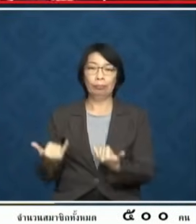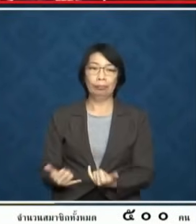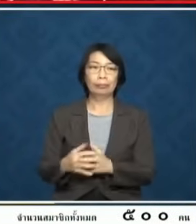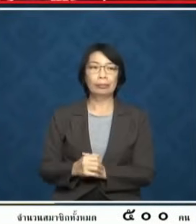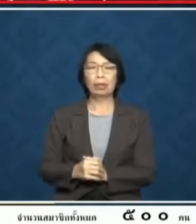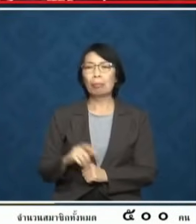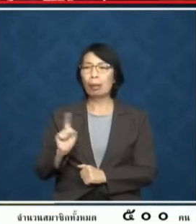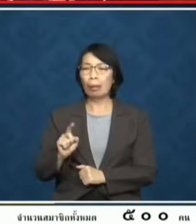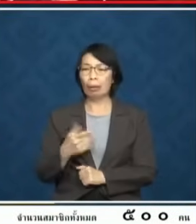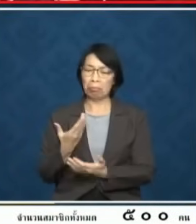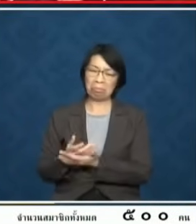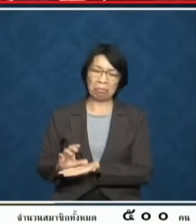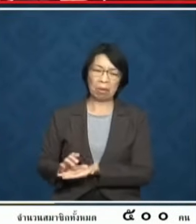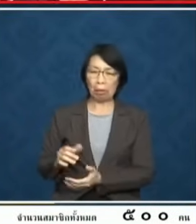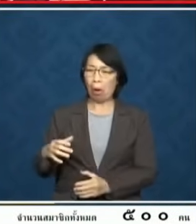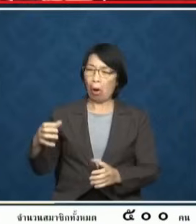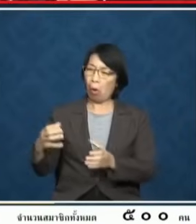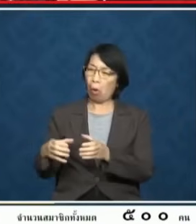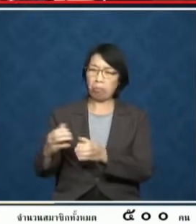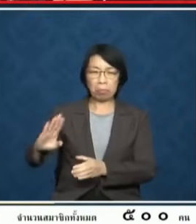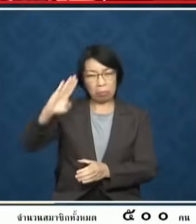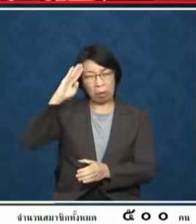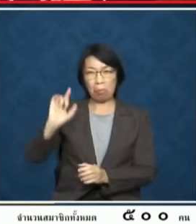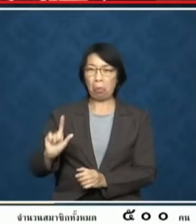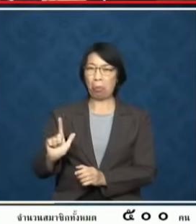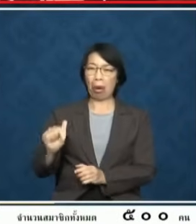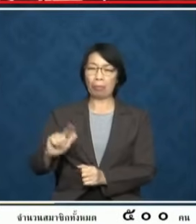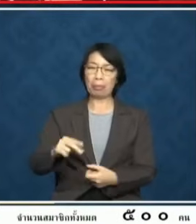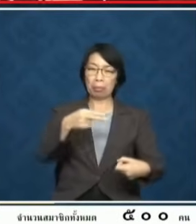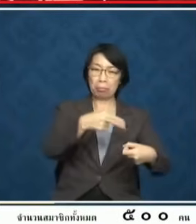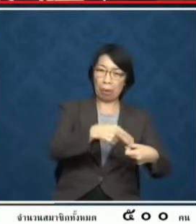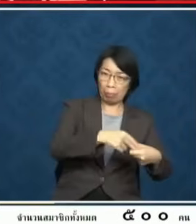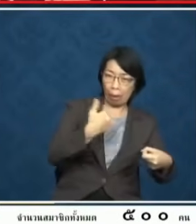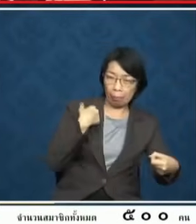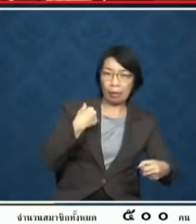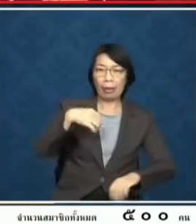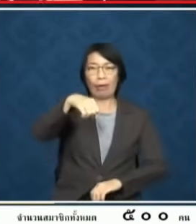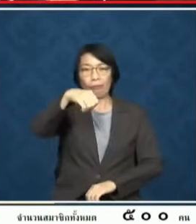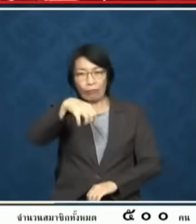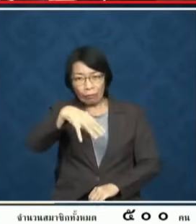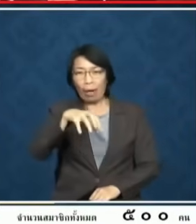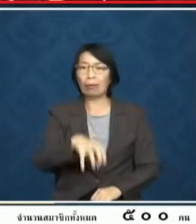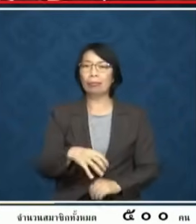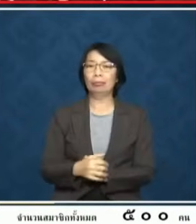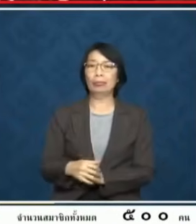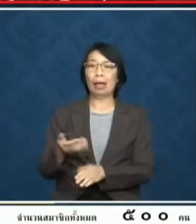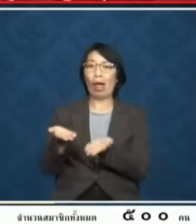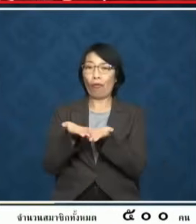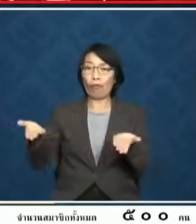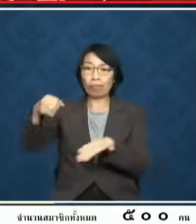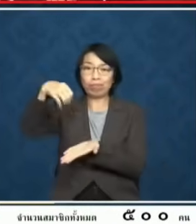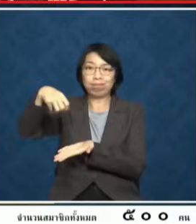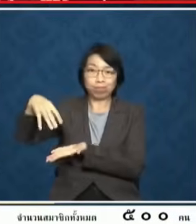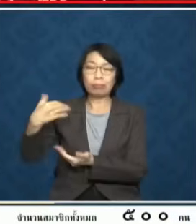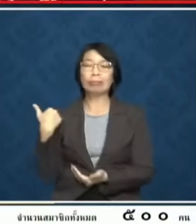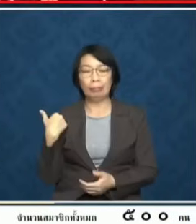ทุนขนาดใหญ่ที่ผูกขาดธุรกิจพลังงานค่ะทั้งธุรกิจน้ำมันธุรกิจไฟฟ้าและโซลารฟาร์ม